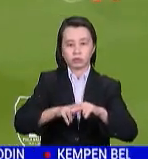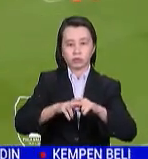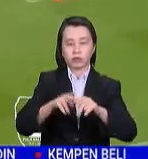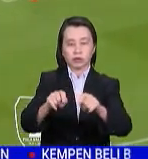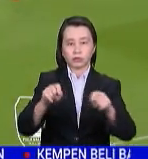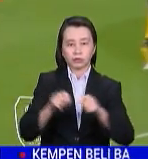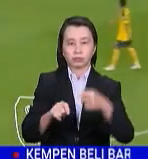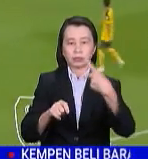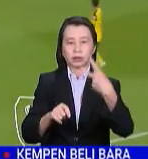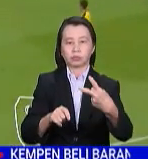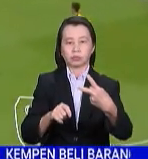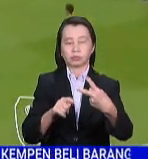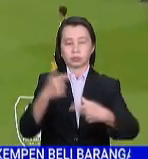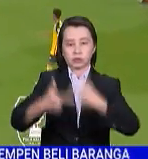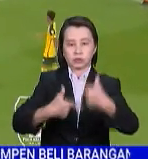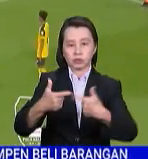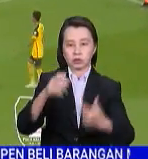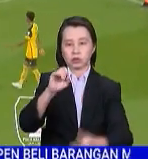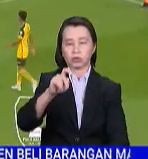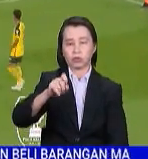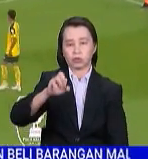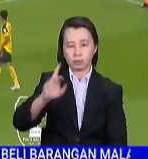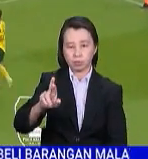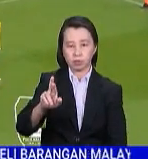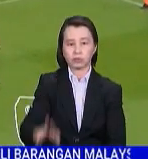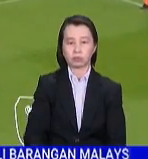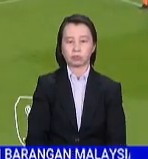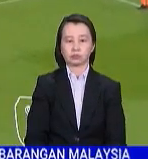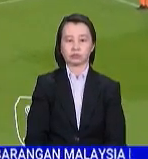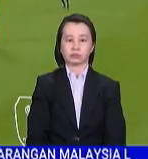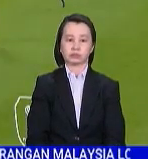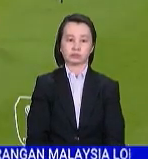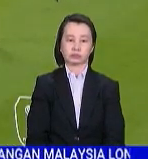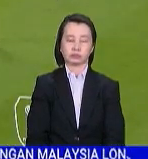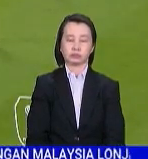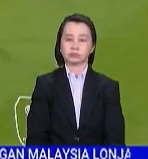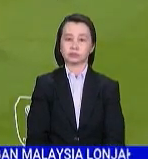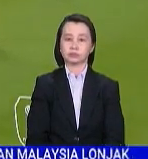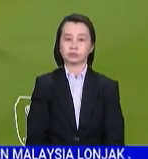tempat kedua Liga Super pada musim ini. Dan juga